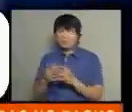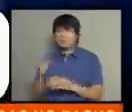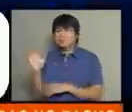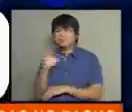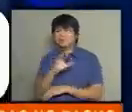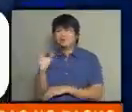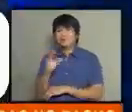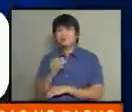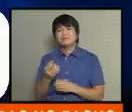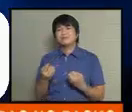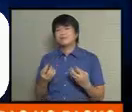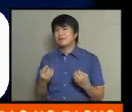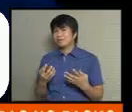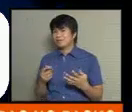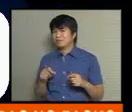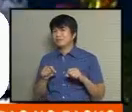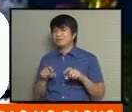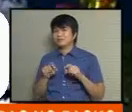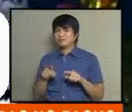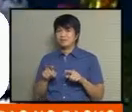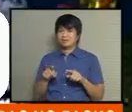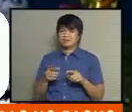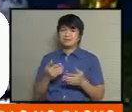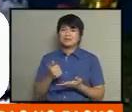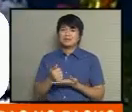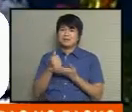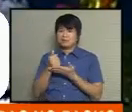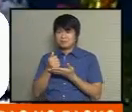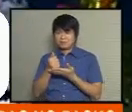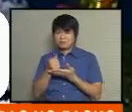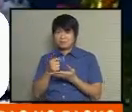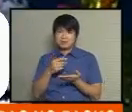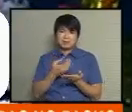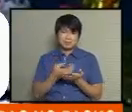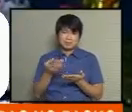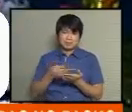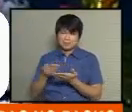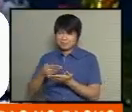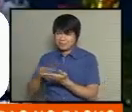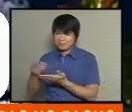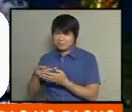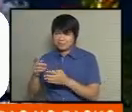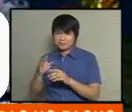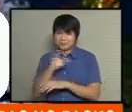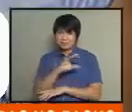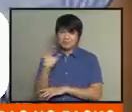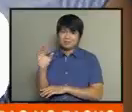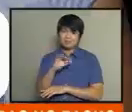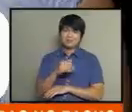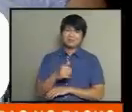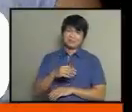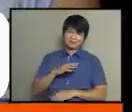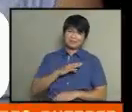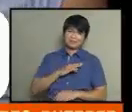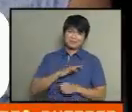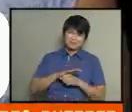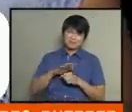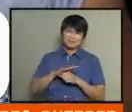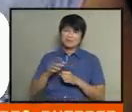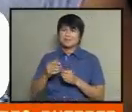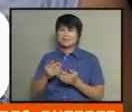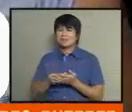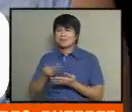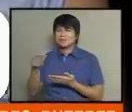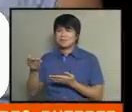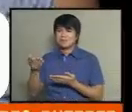daw kasi sila nakakabawi ng benta na malaking tulong para sa mga gastusin ngayong Pasko. Sakto lang po. Makabili lang ng